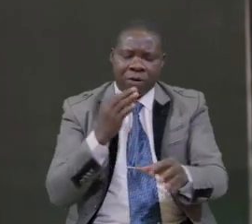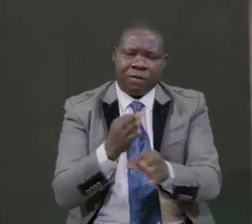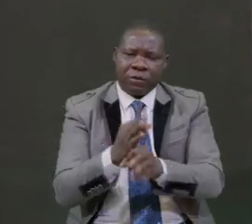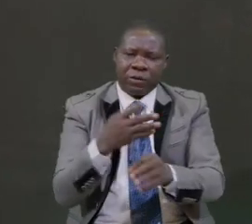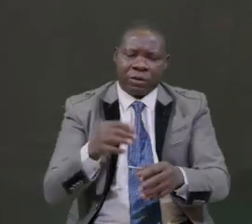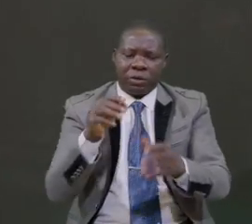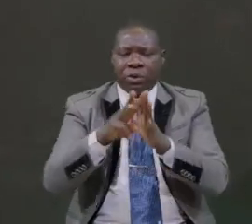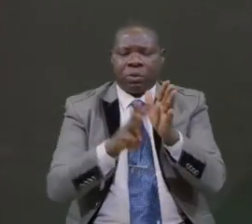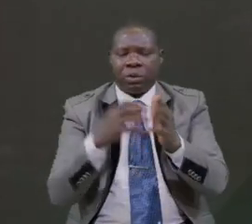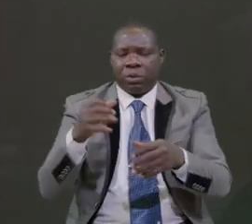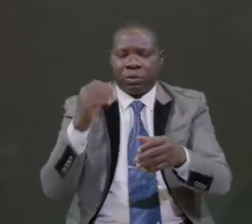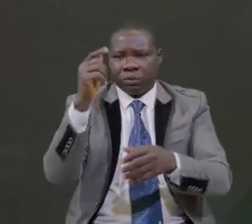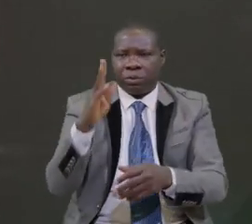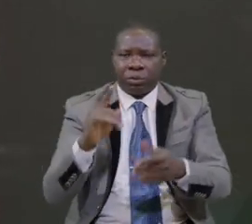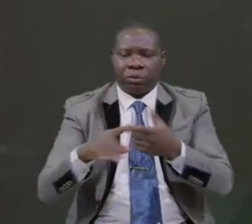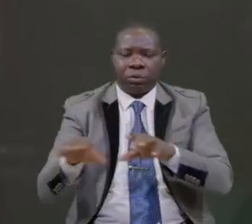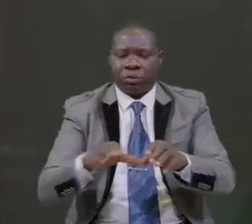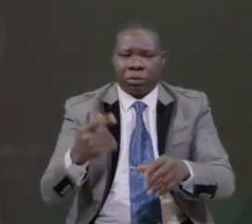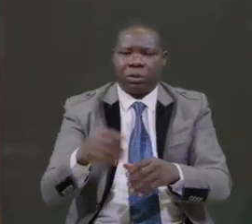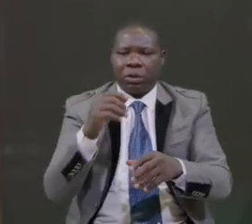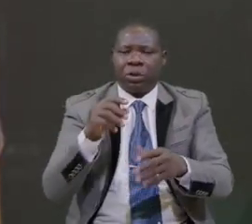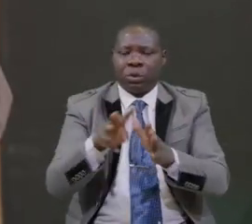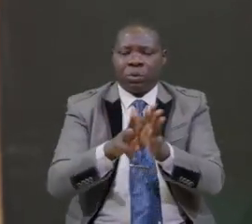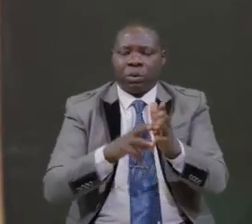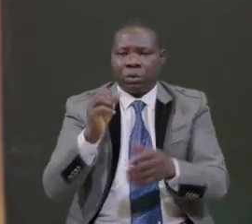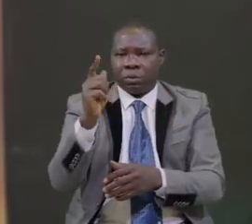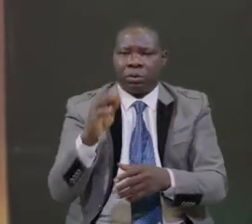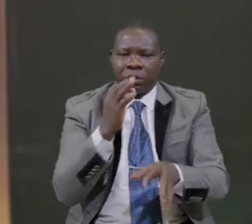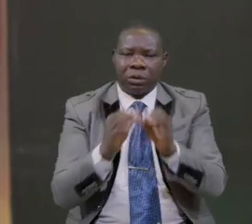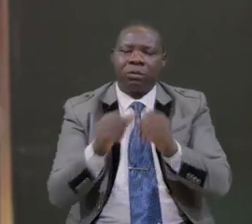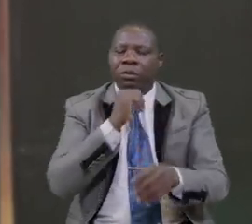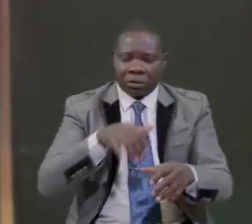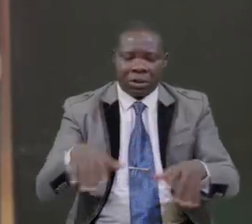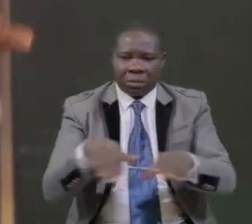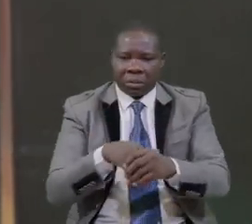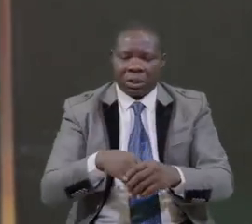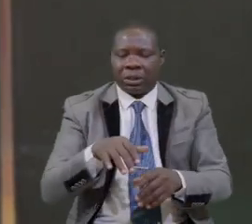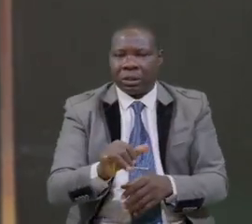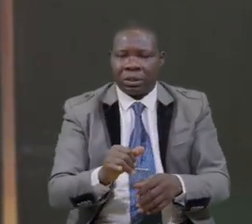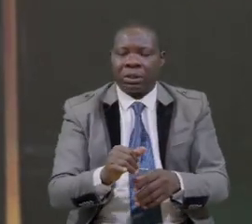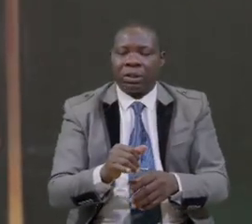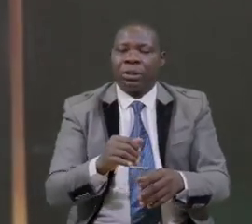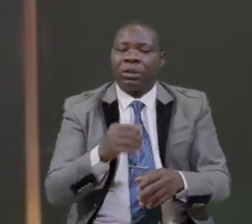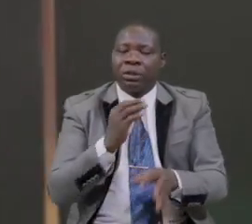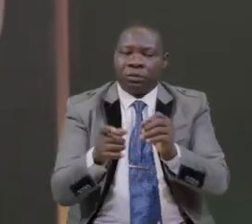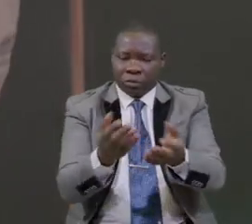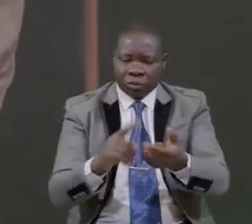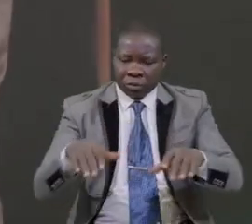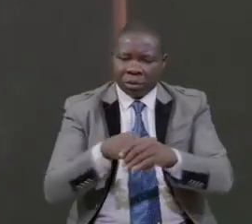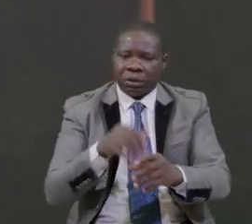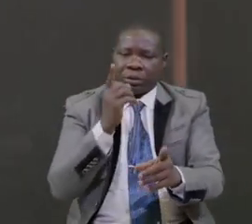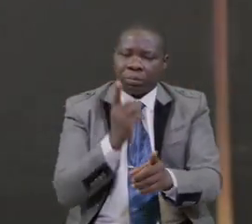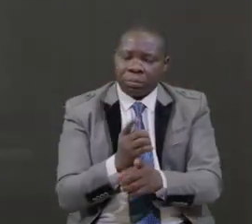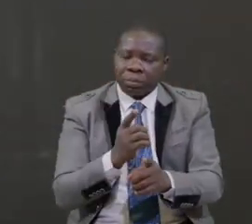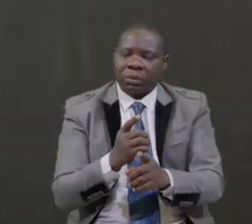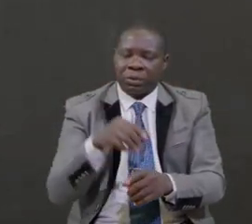la volonté de Dieu, si tu n'es pas encore marié, quand tu veux te marier, tu dois prier, mais tu dois considérer